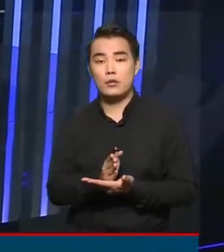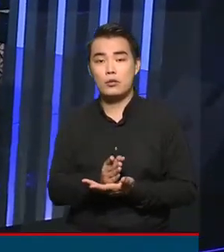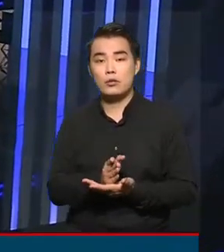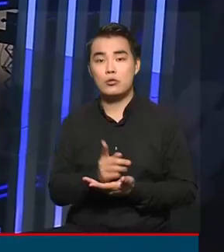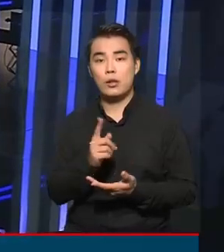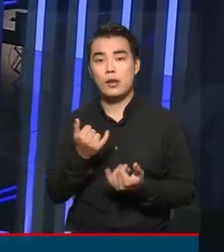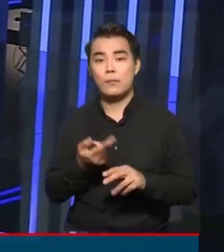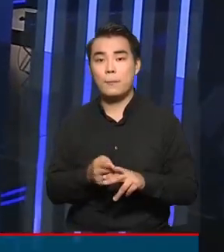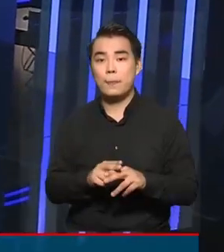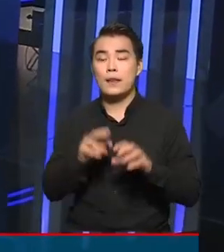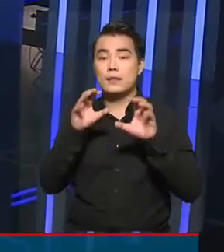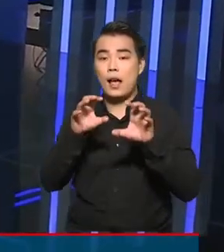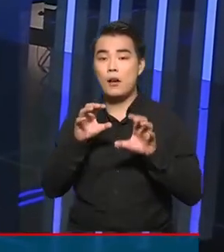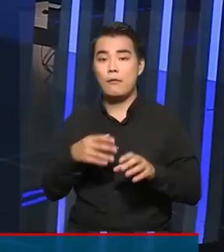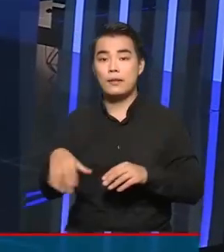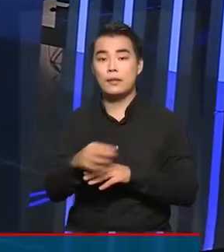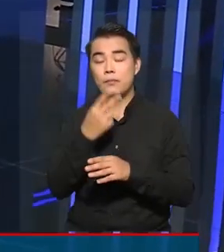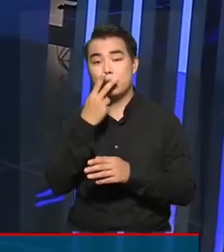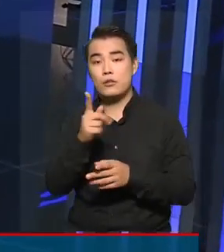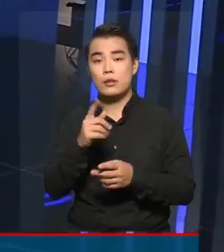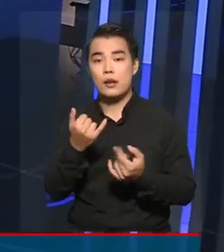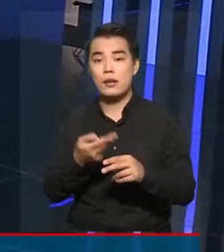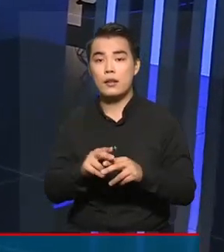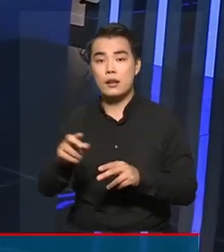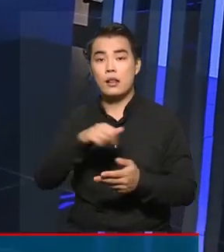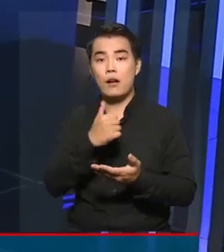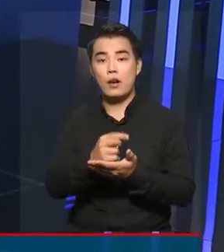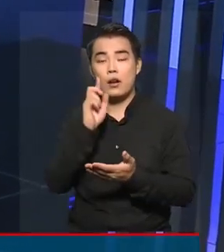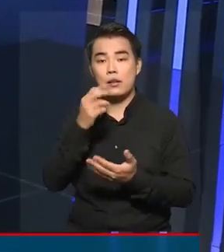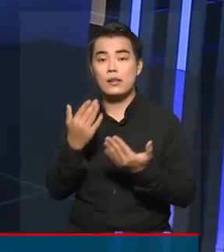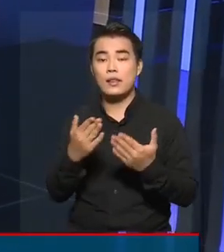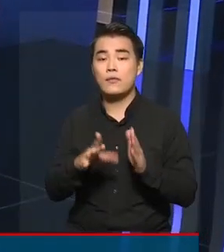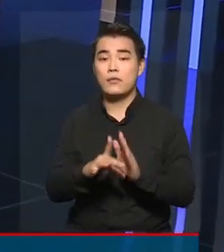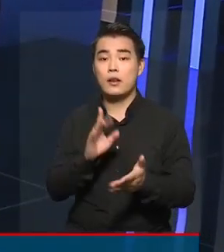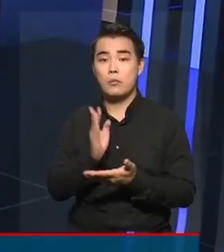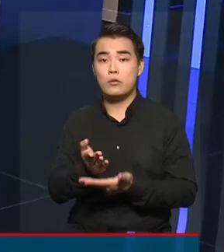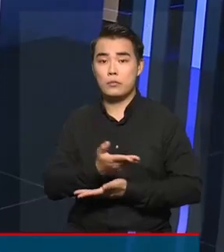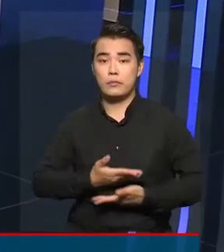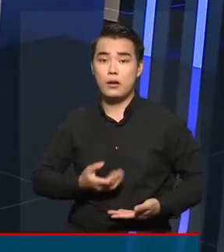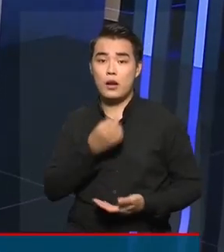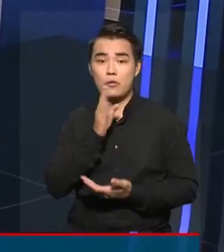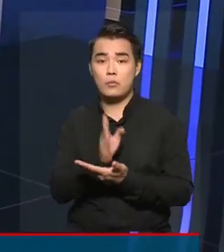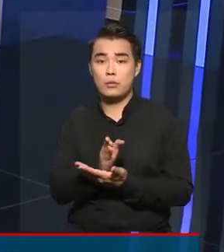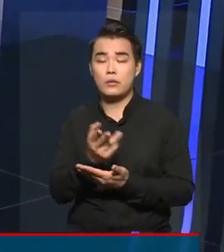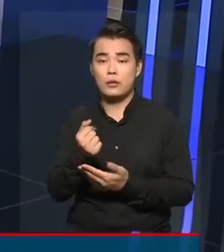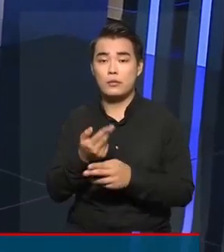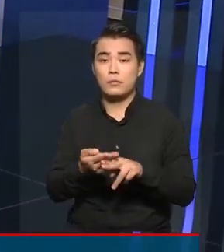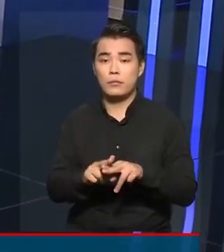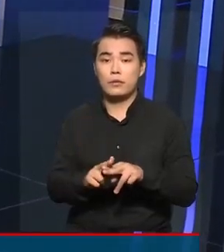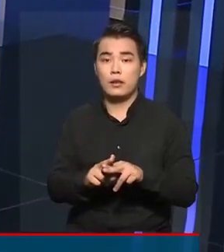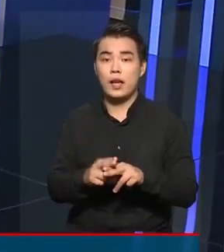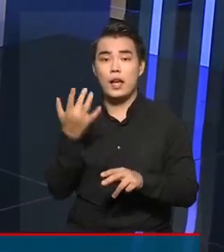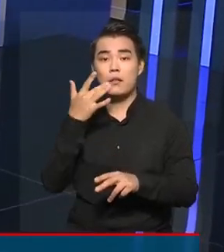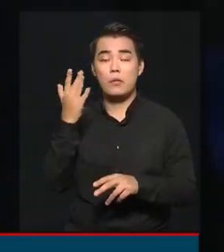жаңағы осы саяси жағдайлардың барлығын саралап оны мемлекет басшысы иә таңдау болса бізге де жақсы, ол керемет емес пе? Әрине, бұл мысалы